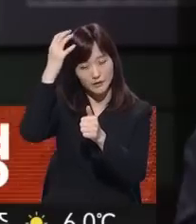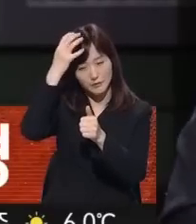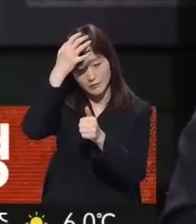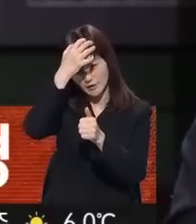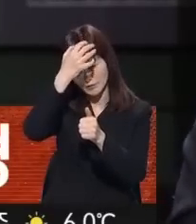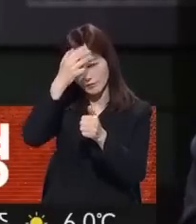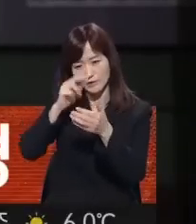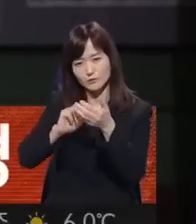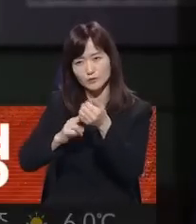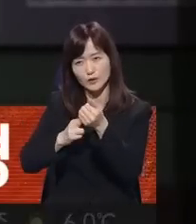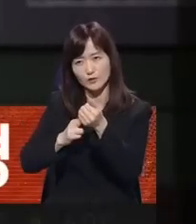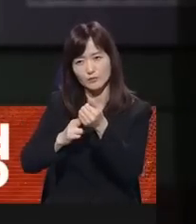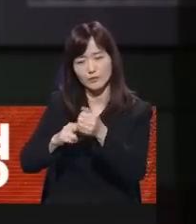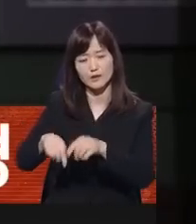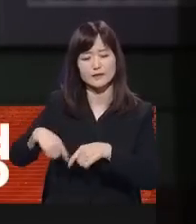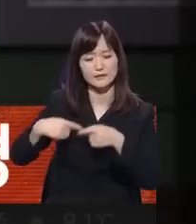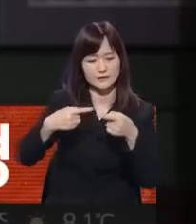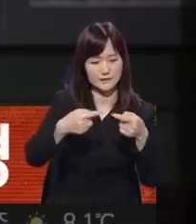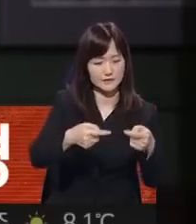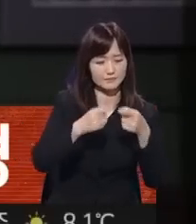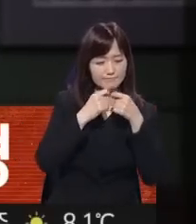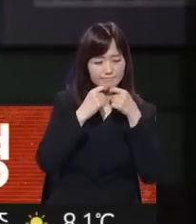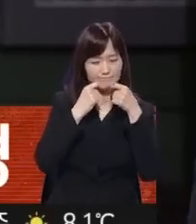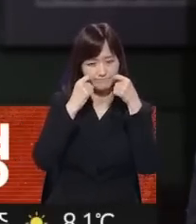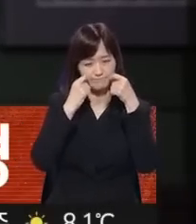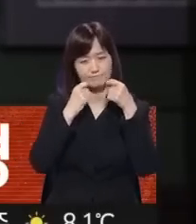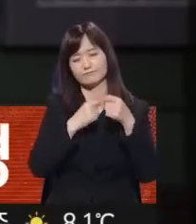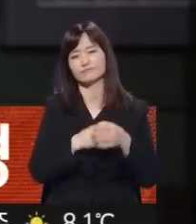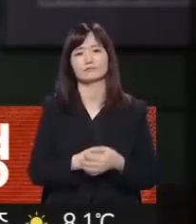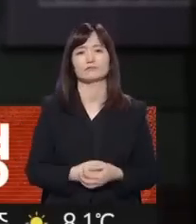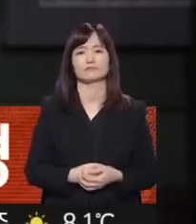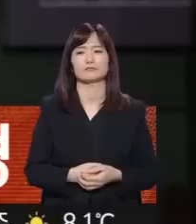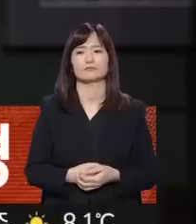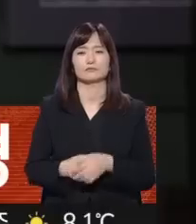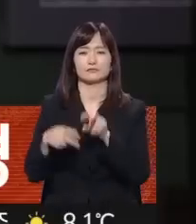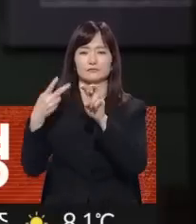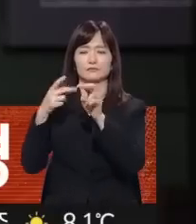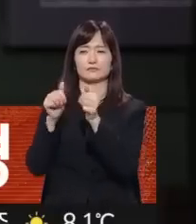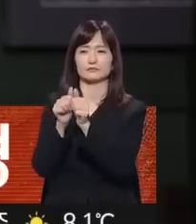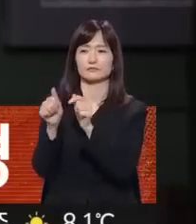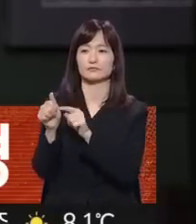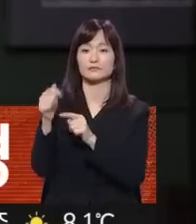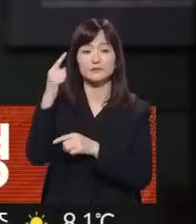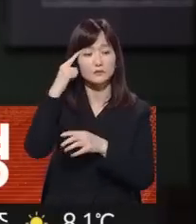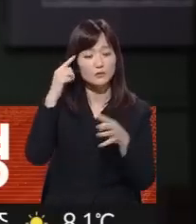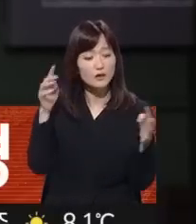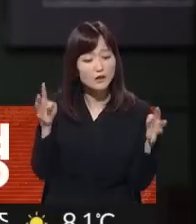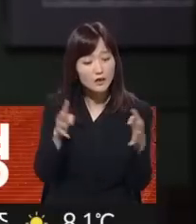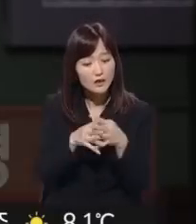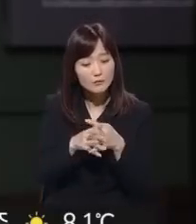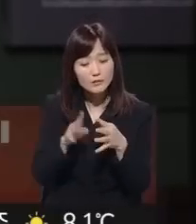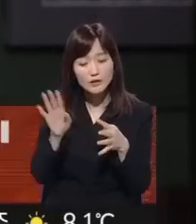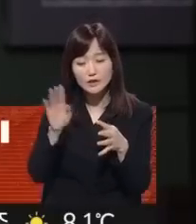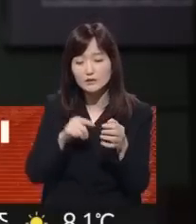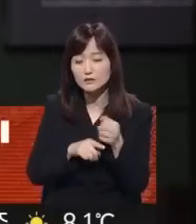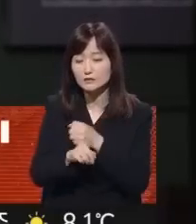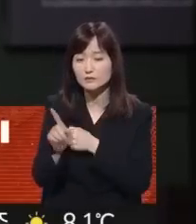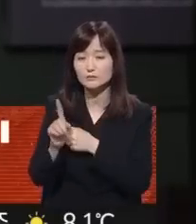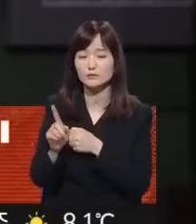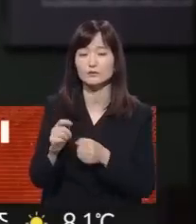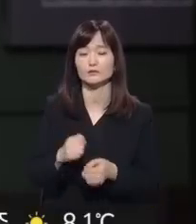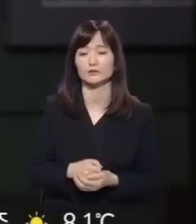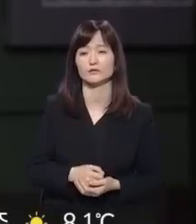이런 얘기를 전해 들었다고 합니다 또 재판부가이 가해 남성 20대 남성에게 왜 합의를 안 한 거냐 이렇게 물어봤다고 하는데요